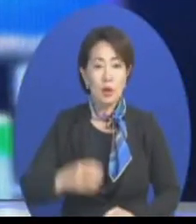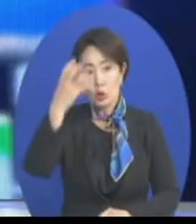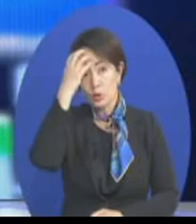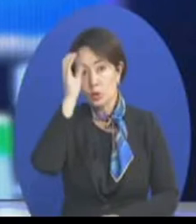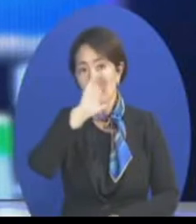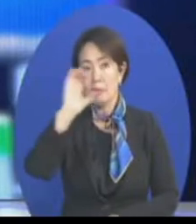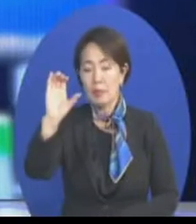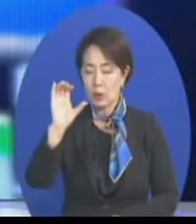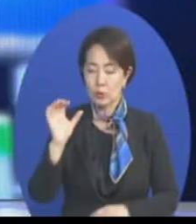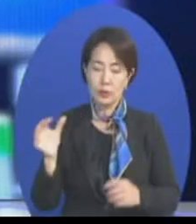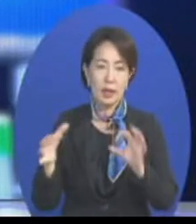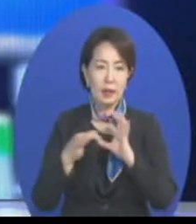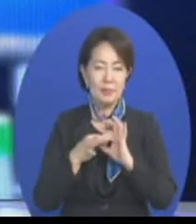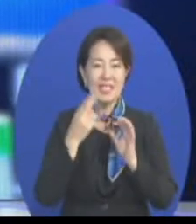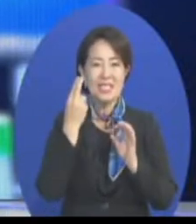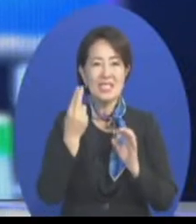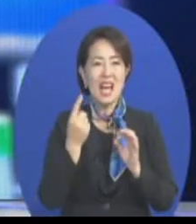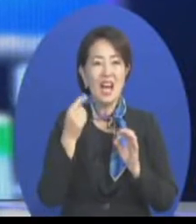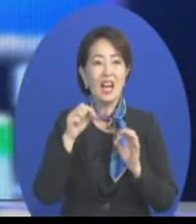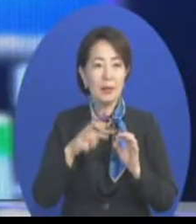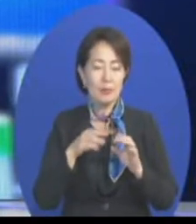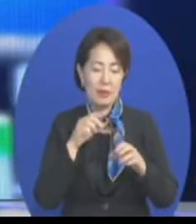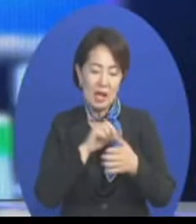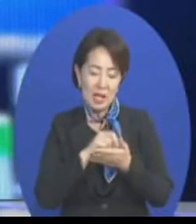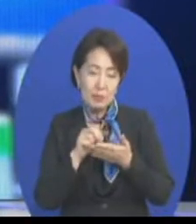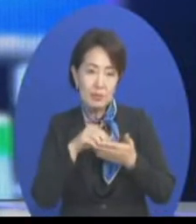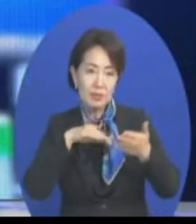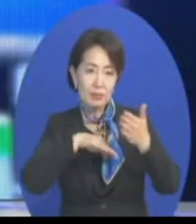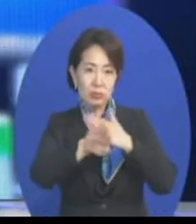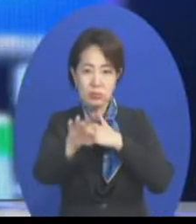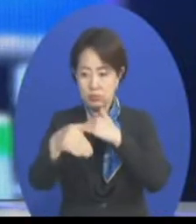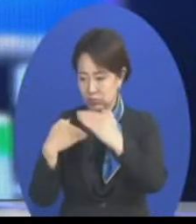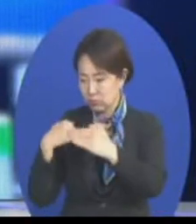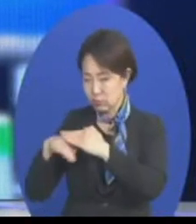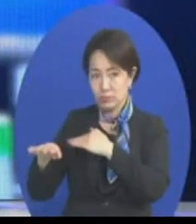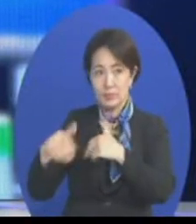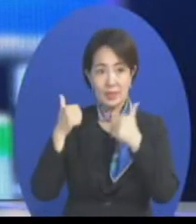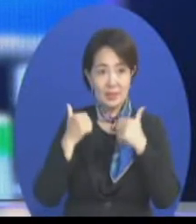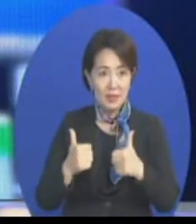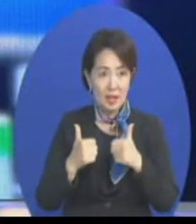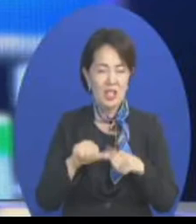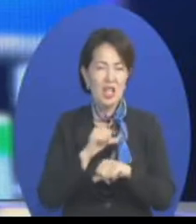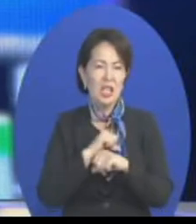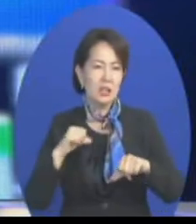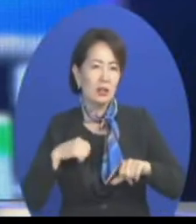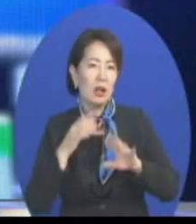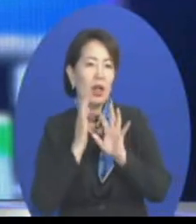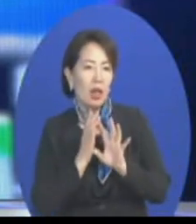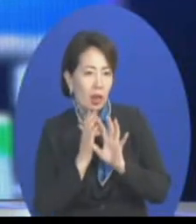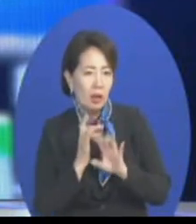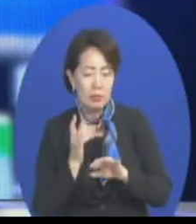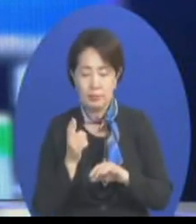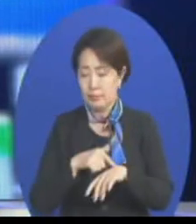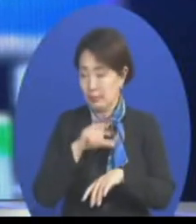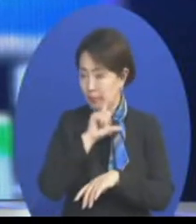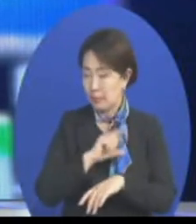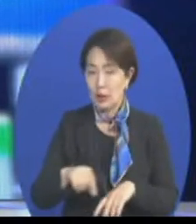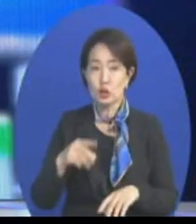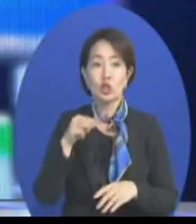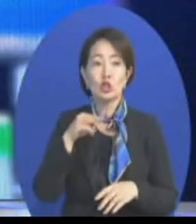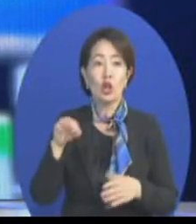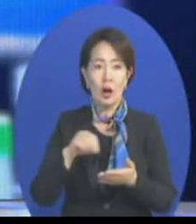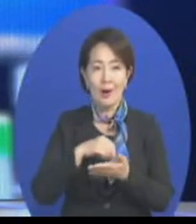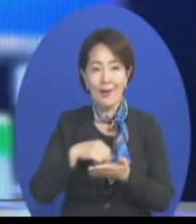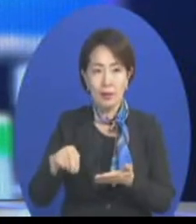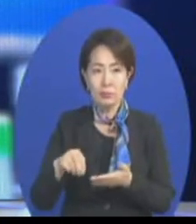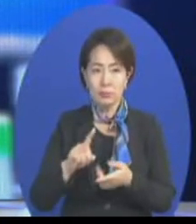Төрийн байгууллагууд хоорондын цахим албан бичгийн солилцоог сайжруулснаар иргэдэд өргөх үйлчилгээний хүндрэл бэрхшээл багасах боломж бүрдэн мөн тоон гарын үсгийн хэрэглээг нэмэгдүүлэх